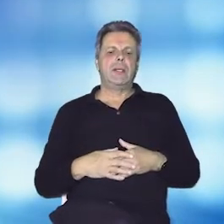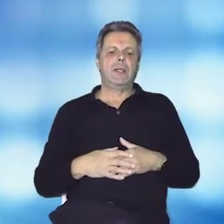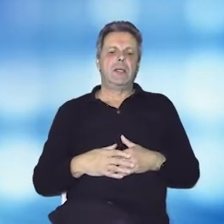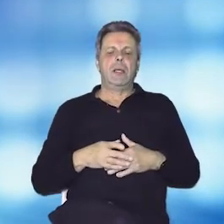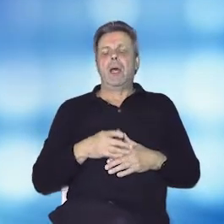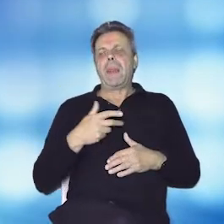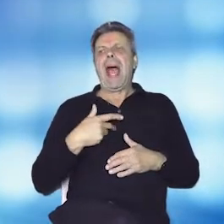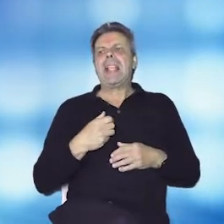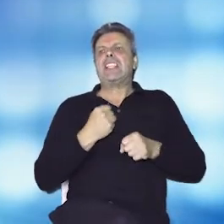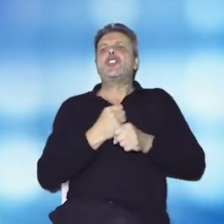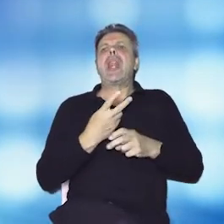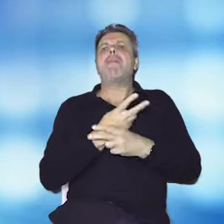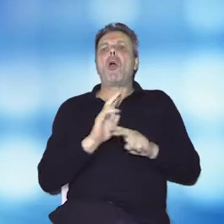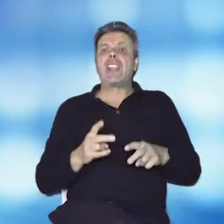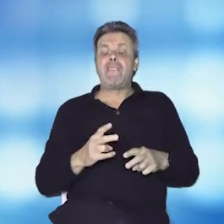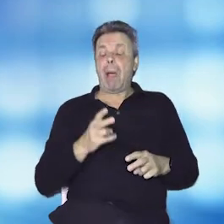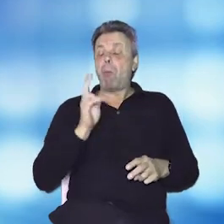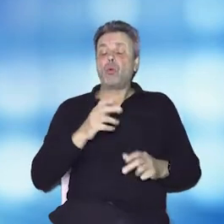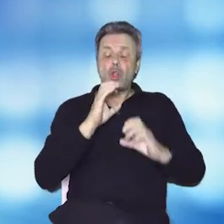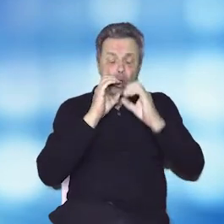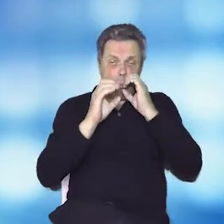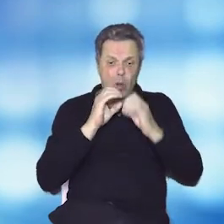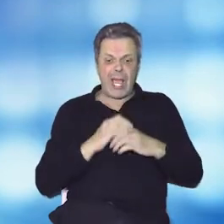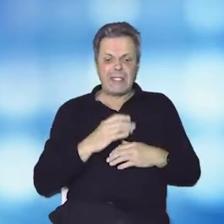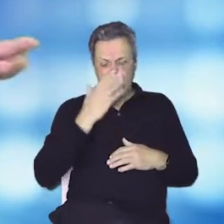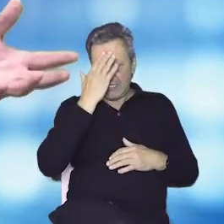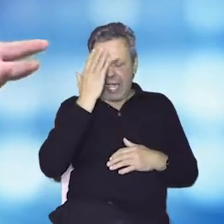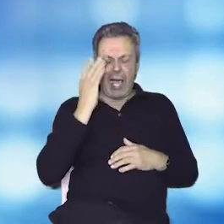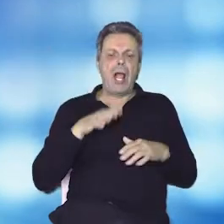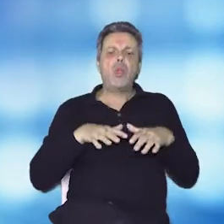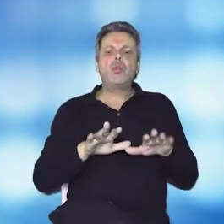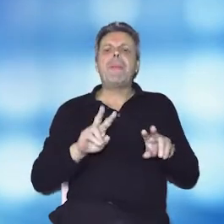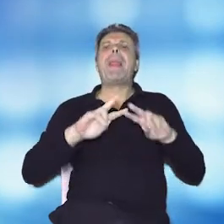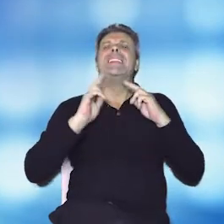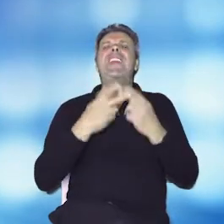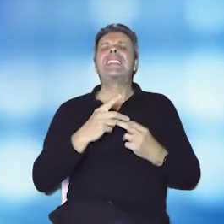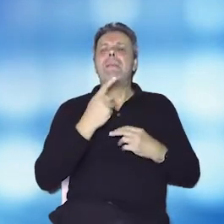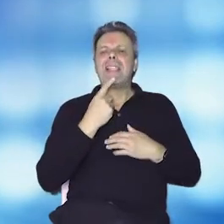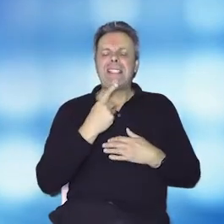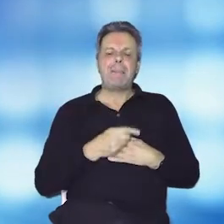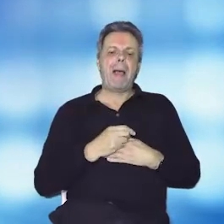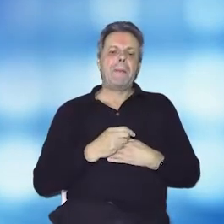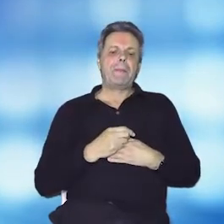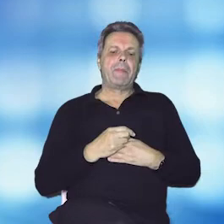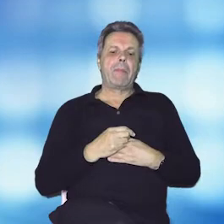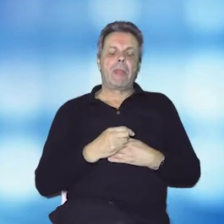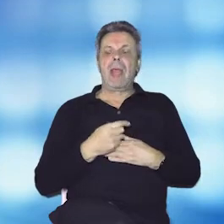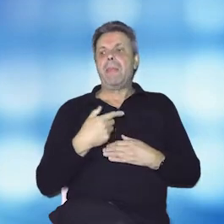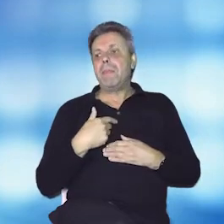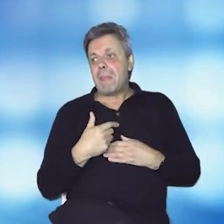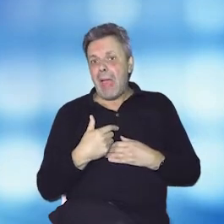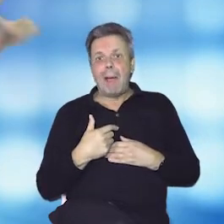samo bogatijima, a mogućnost komunikacije sa ljudima na nekakvim svjetskim jezicima čini